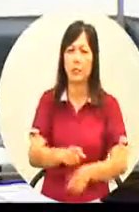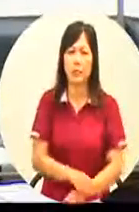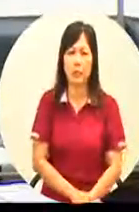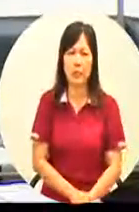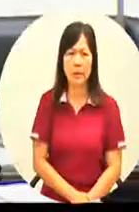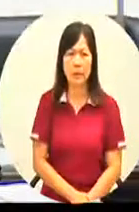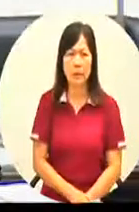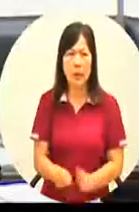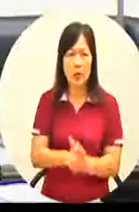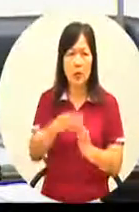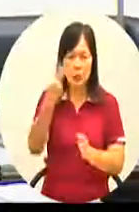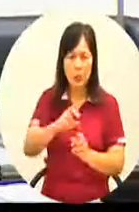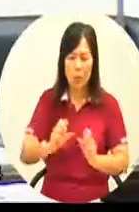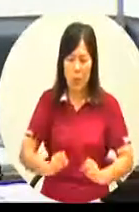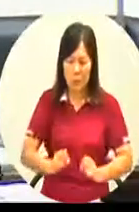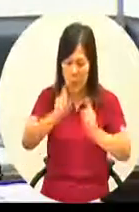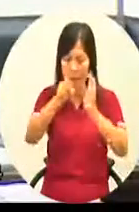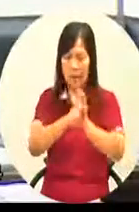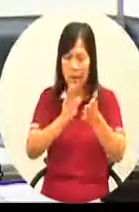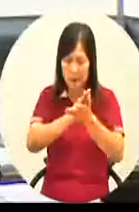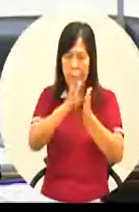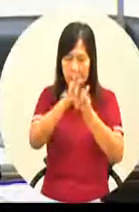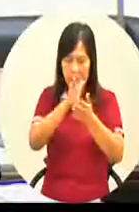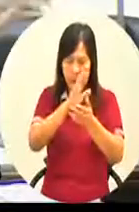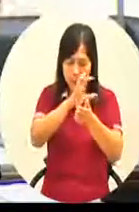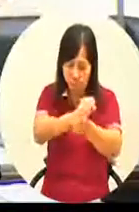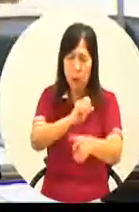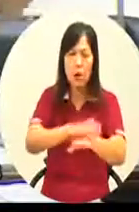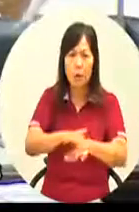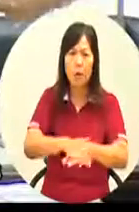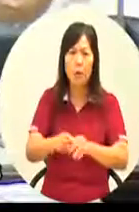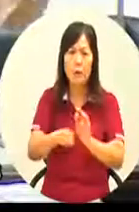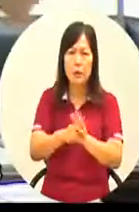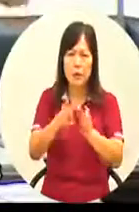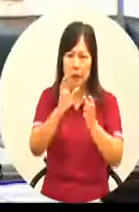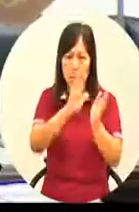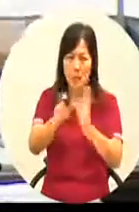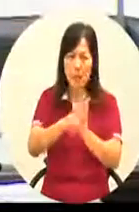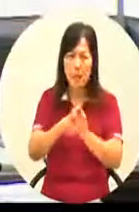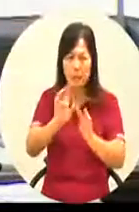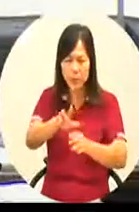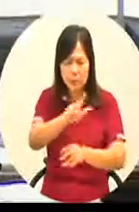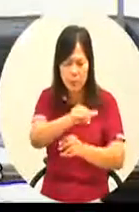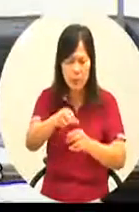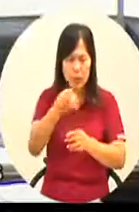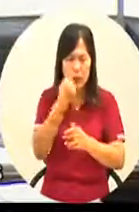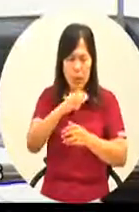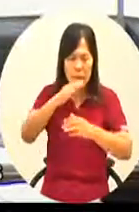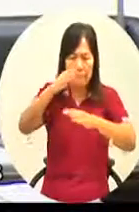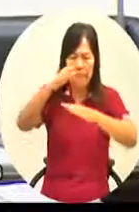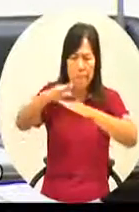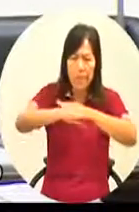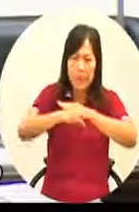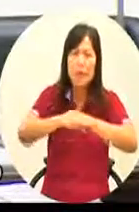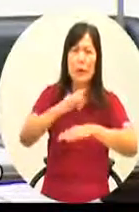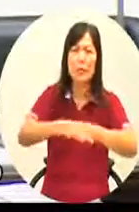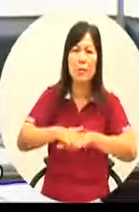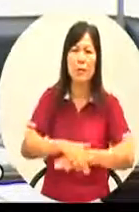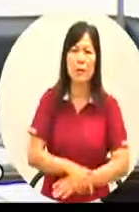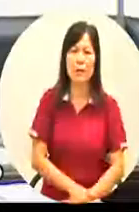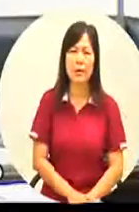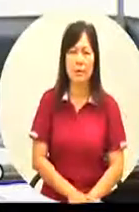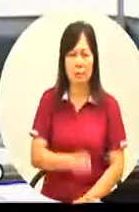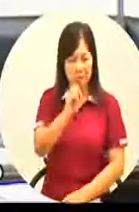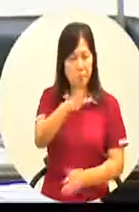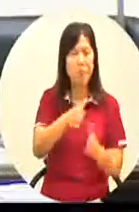若敢去，绝对给你杀，啊，这样才有办法，你那些什么物价的那些才有便宜啦，不你拢无法度，我给你做这样